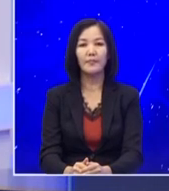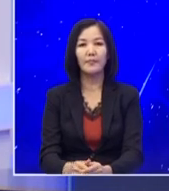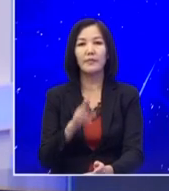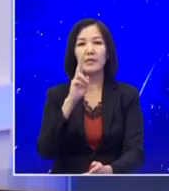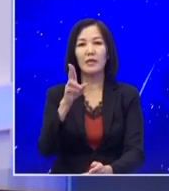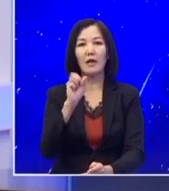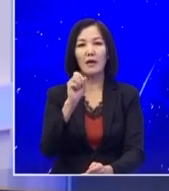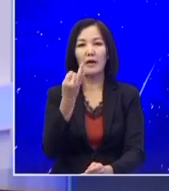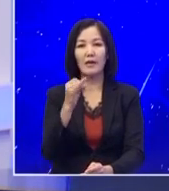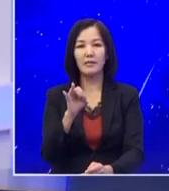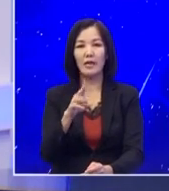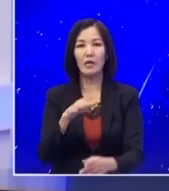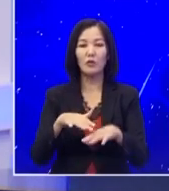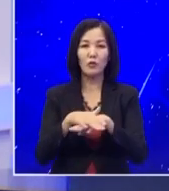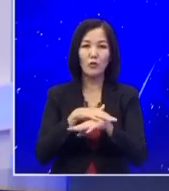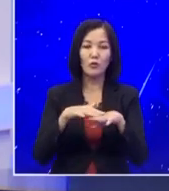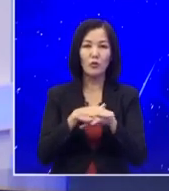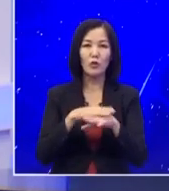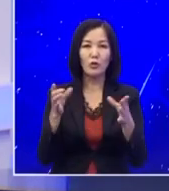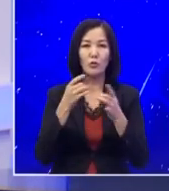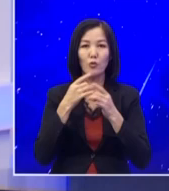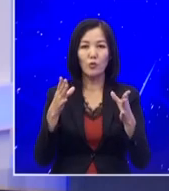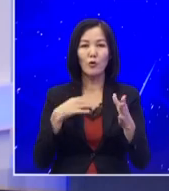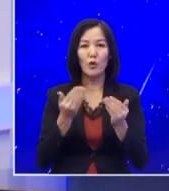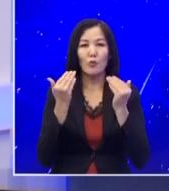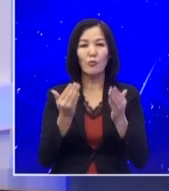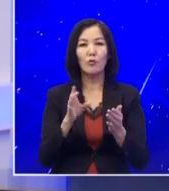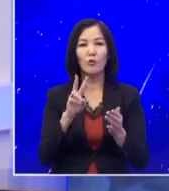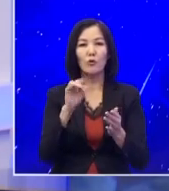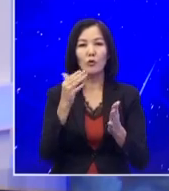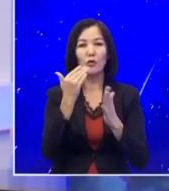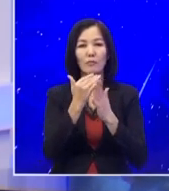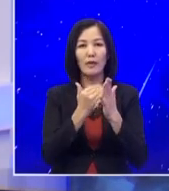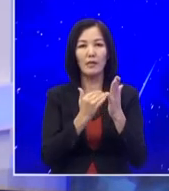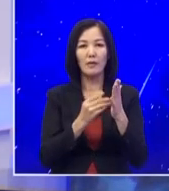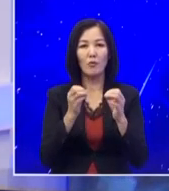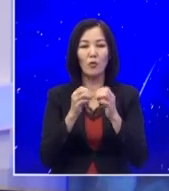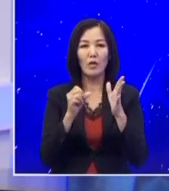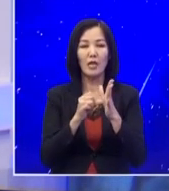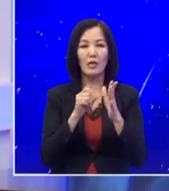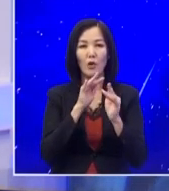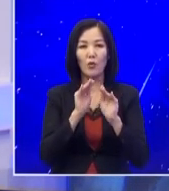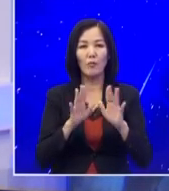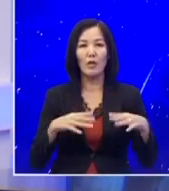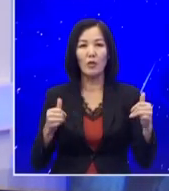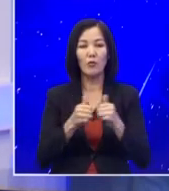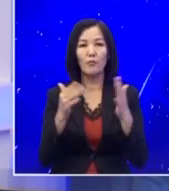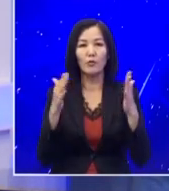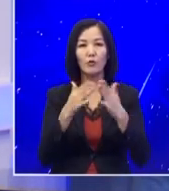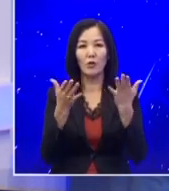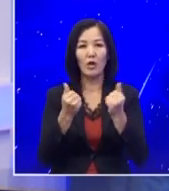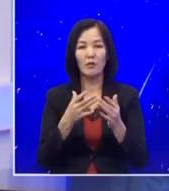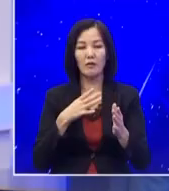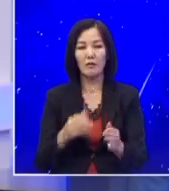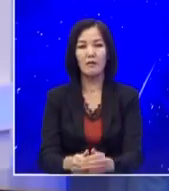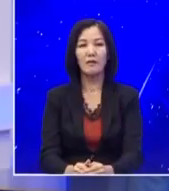Қарасайлық тұрғындар қоныс тойын тойлады. Бүгін Нұрлы жер мемлекеттік бағдарламасы аясында 16 көпбалалы отбасы баспаналы болып, шаттыққа